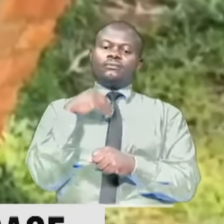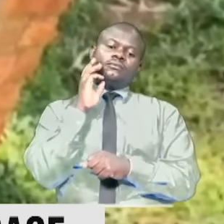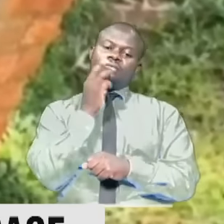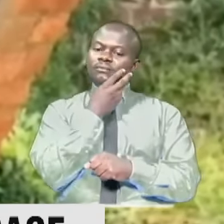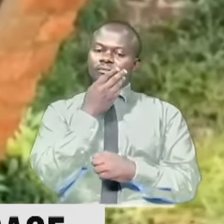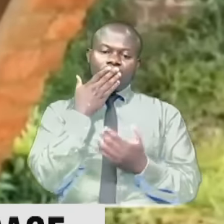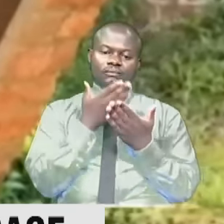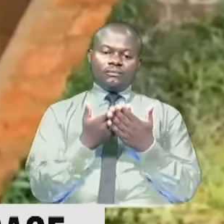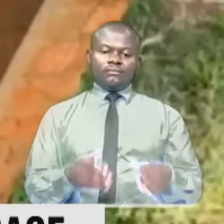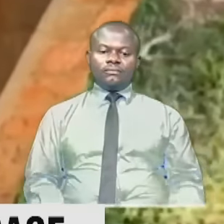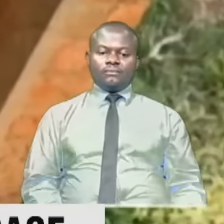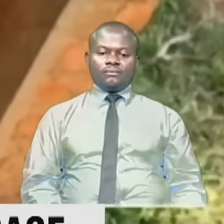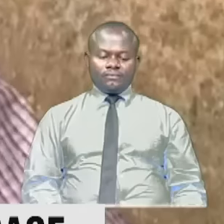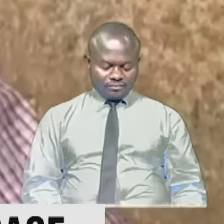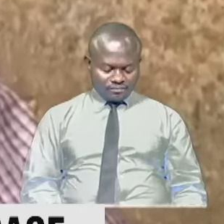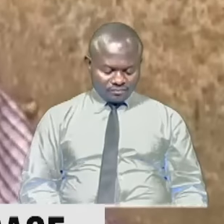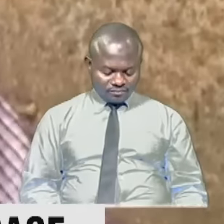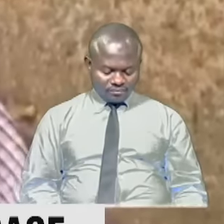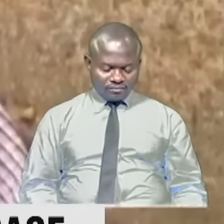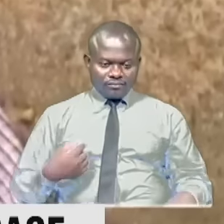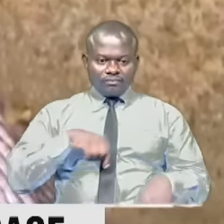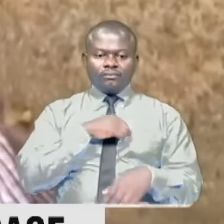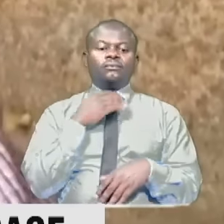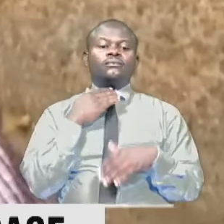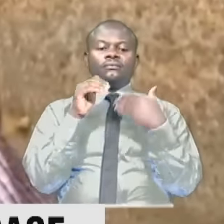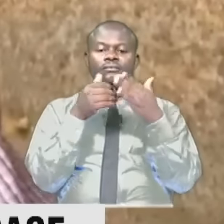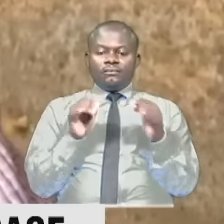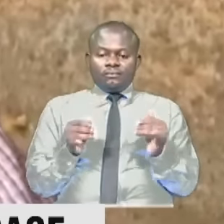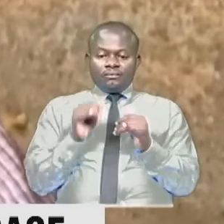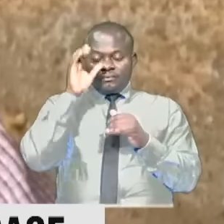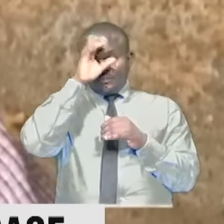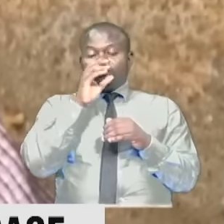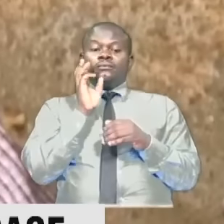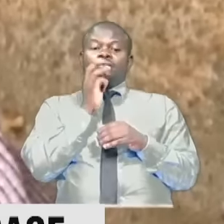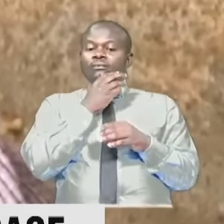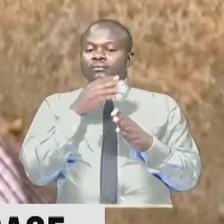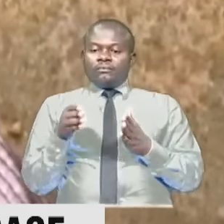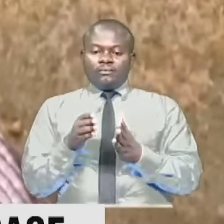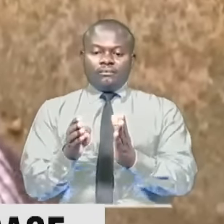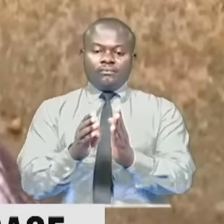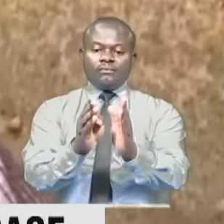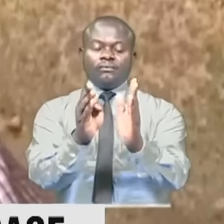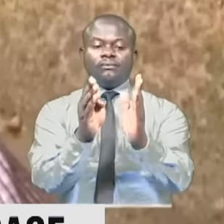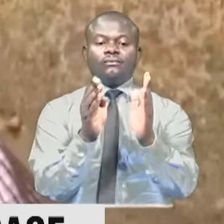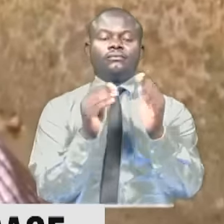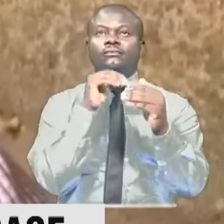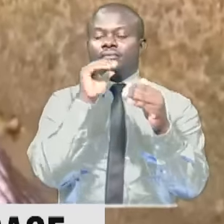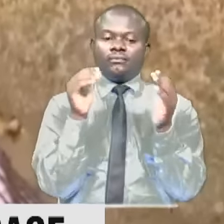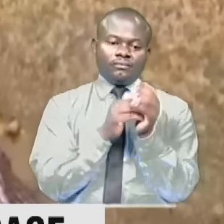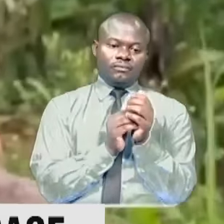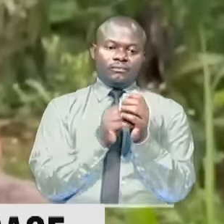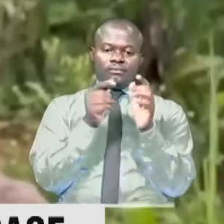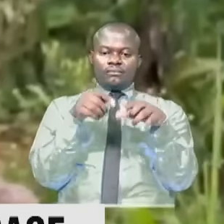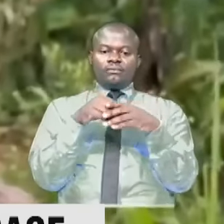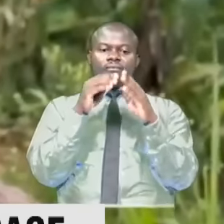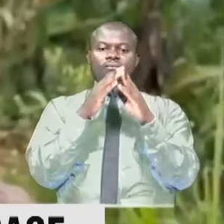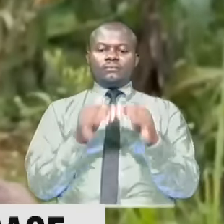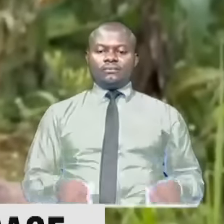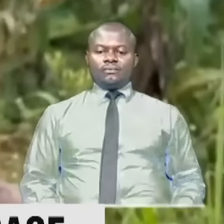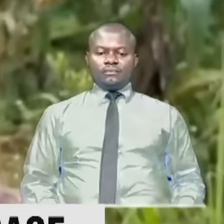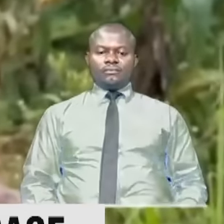bavoma. Twebwe twifuza ko bagerageza gushaka ukuntu ayo mazi bayashakira inzira ntiyongere kudusanga mu nzu.